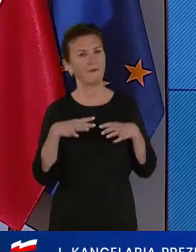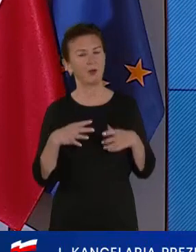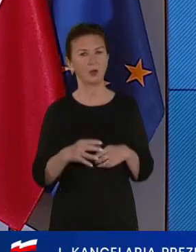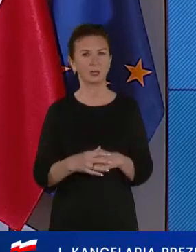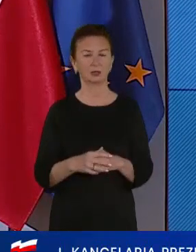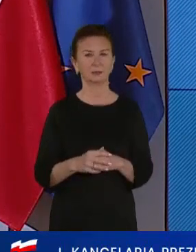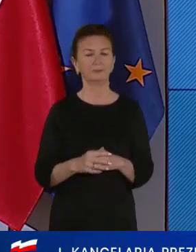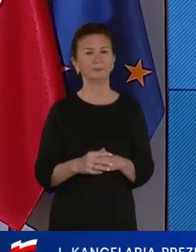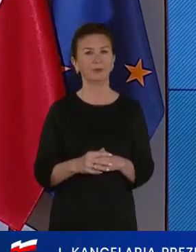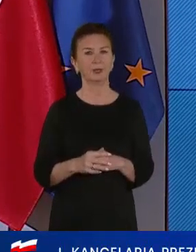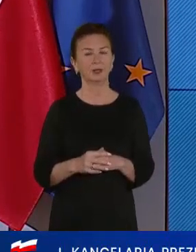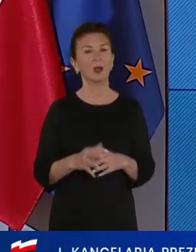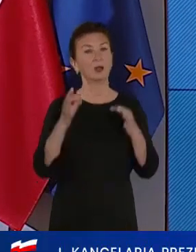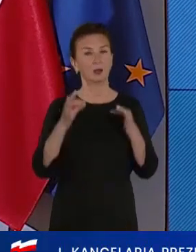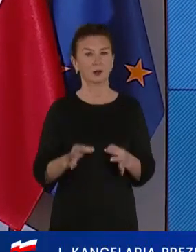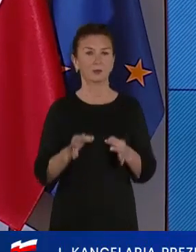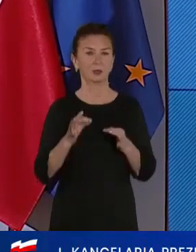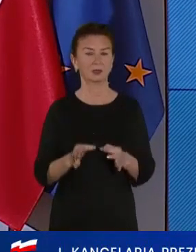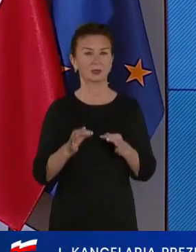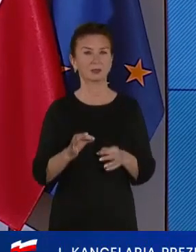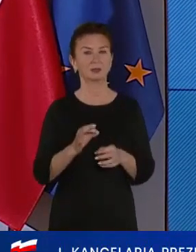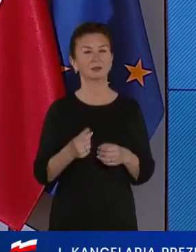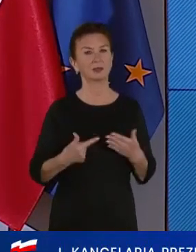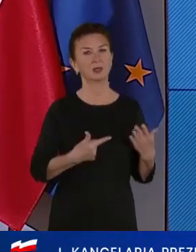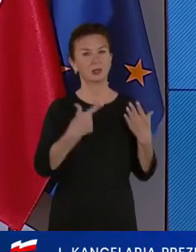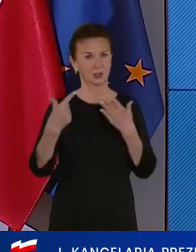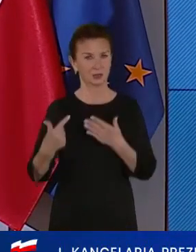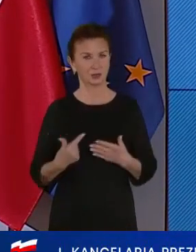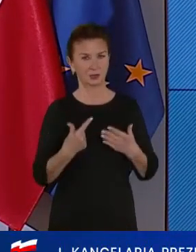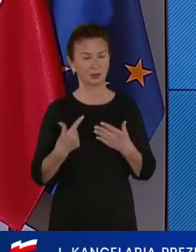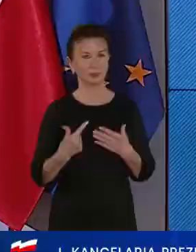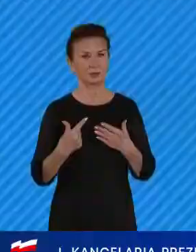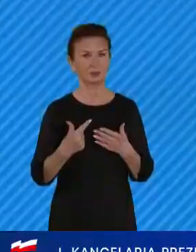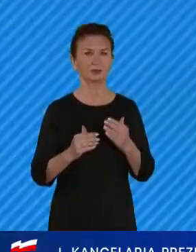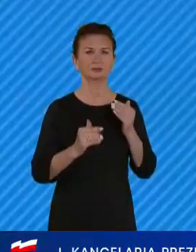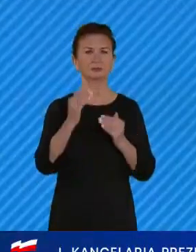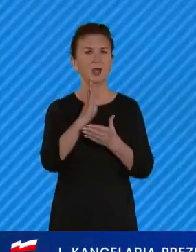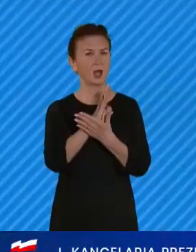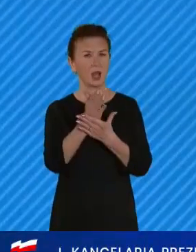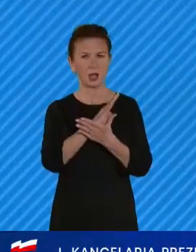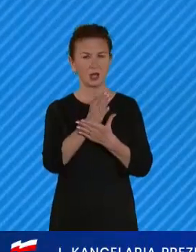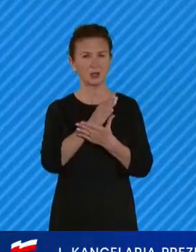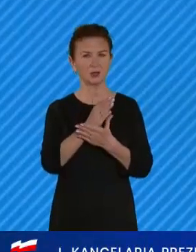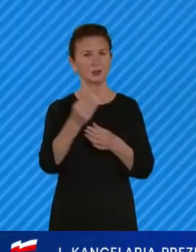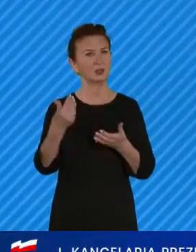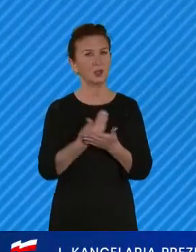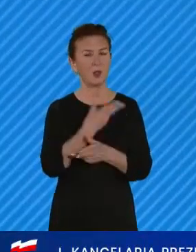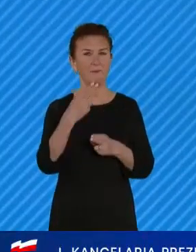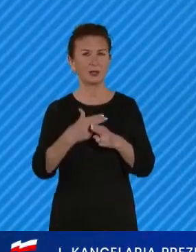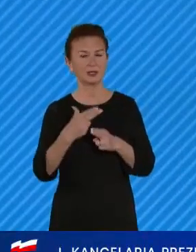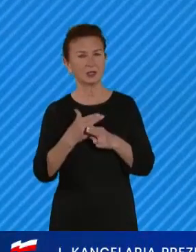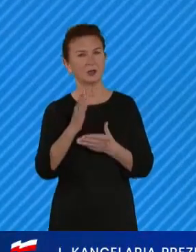pacjentów. Obecnie siedmiodniowa krocząca średnia to powyżej 20 tysięcy,